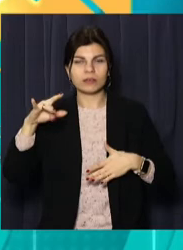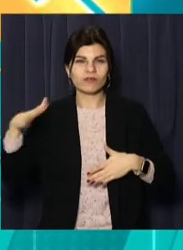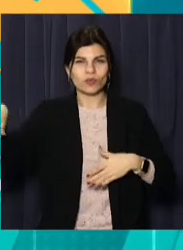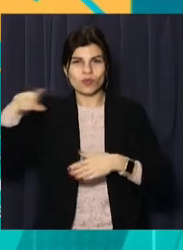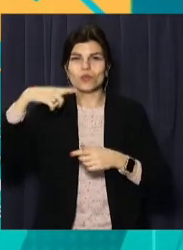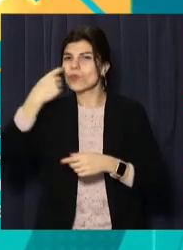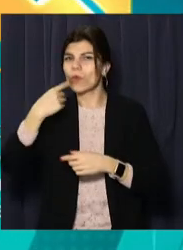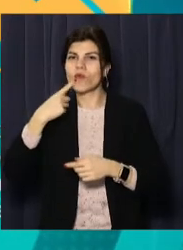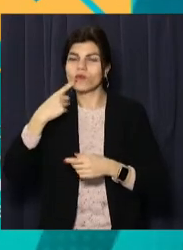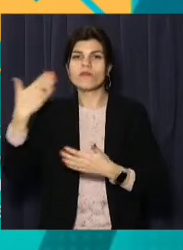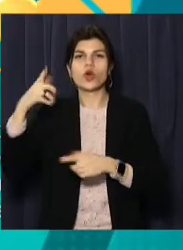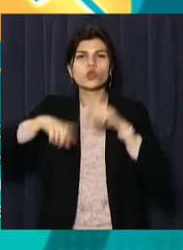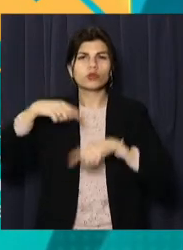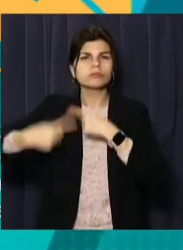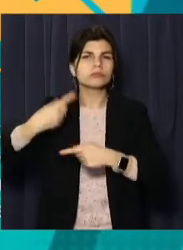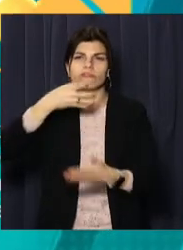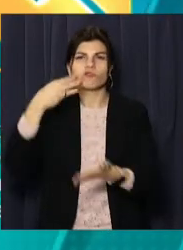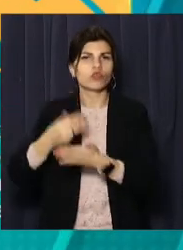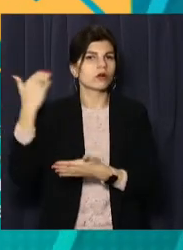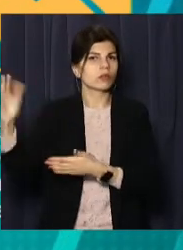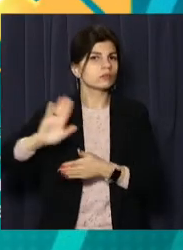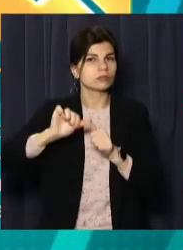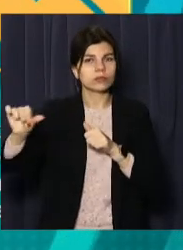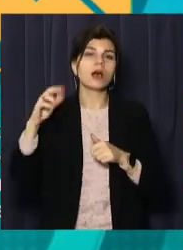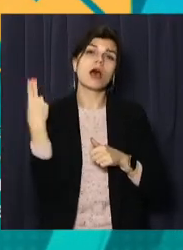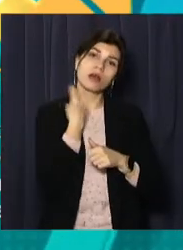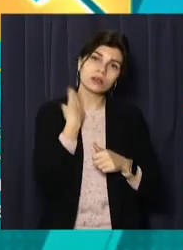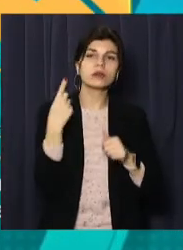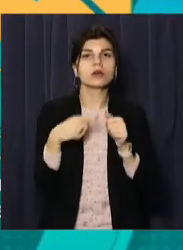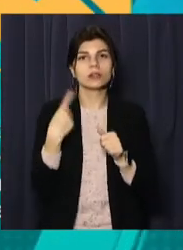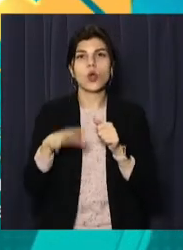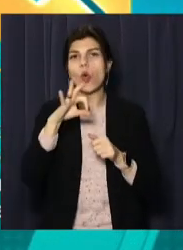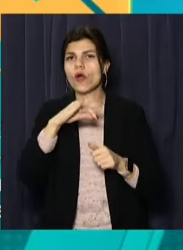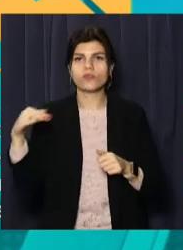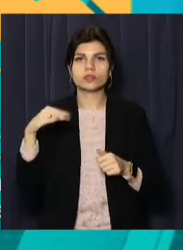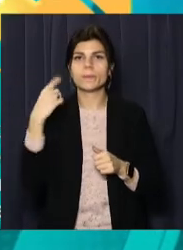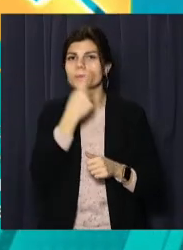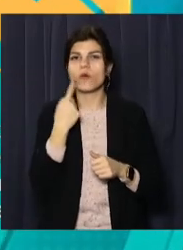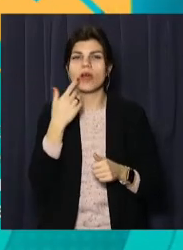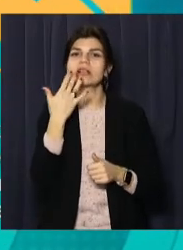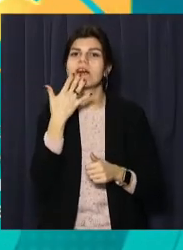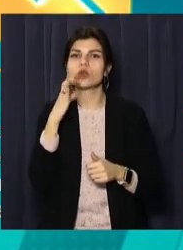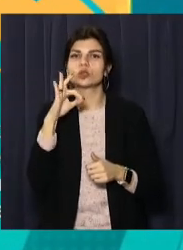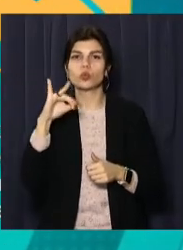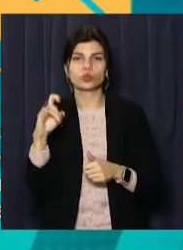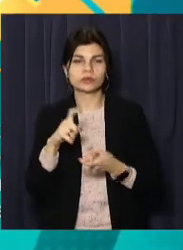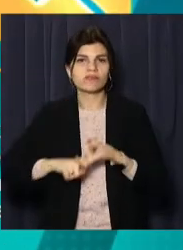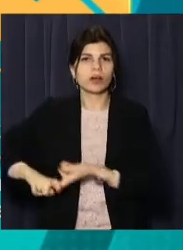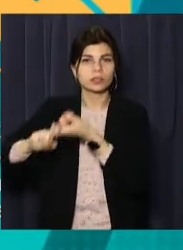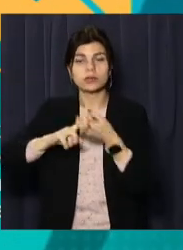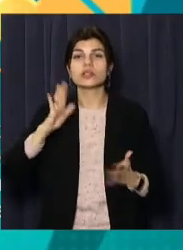мовами інших корінних народів України, а також англійською чи іншою офіційною мовою Євросоюзу. Лише